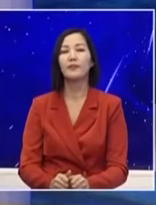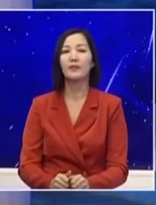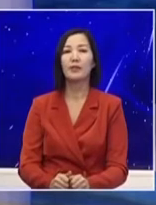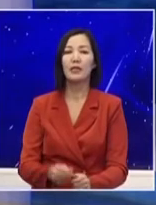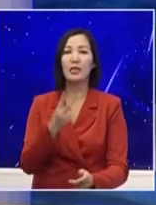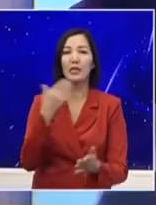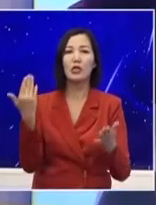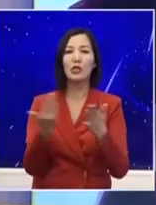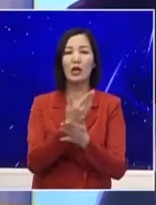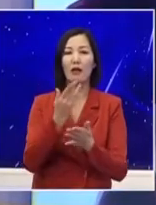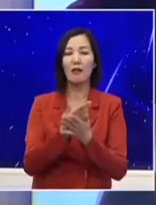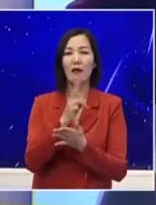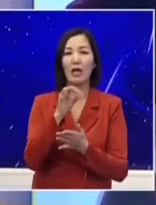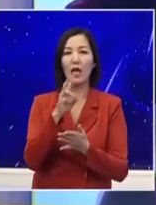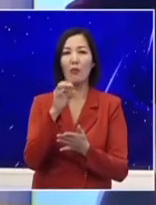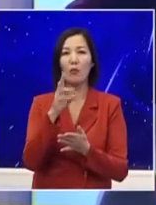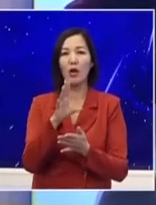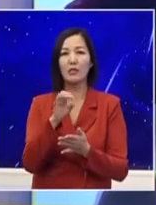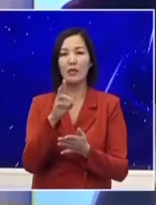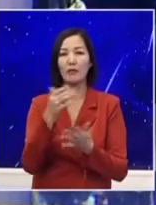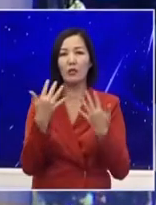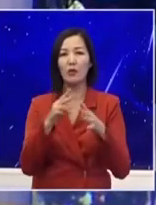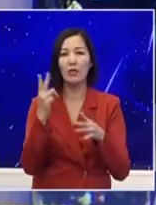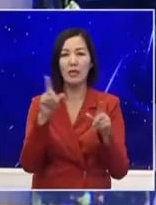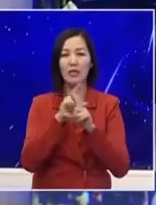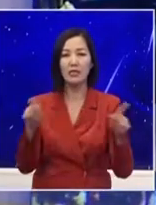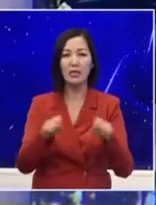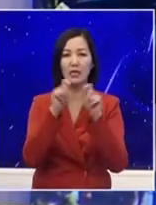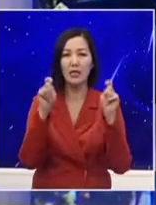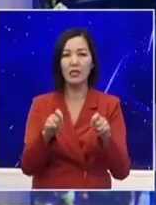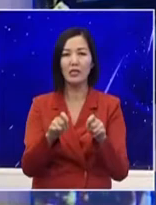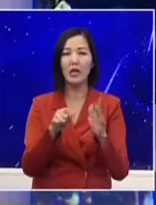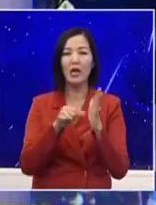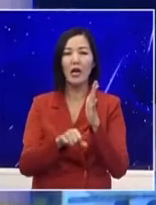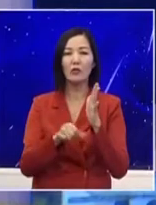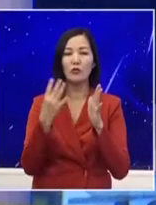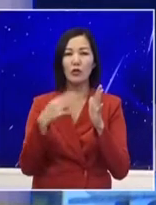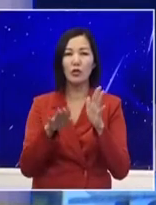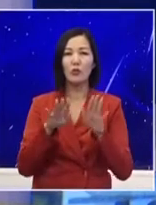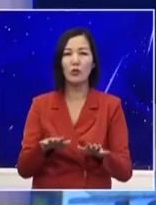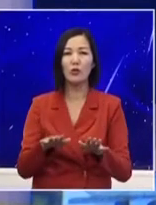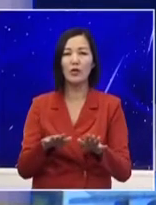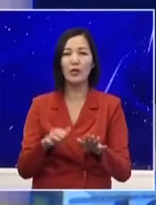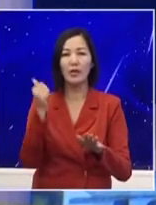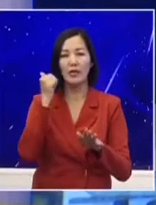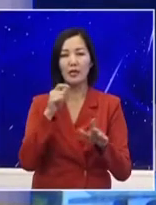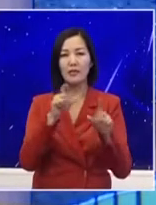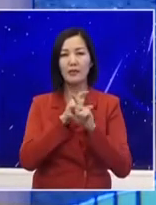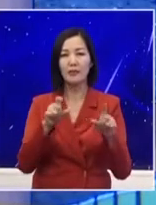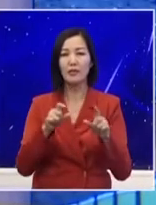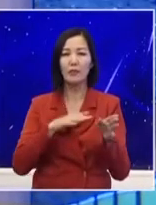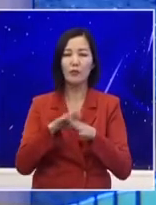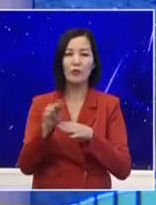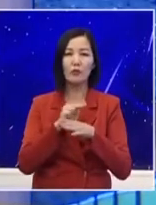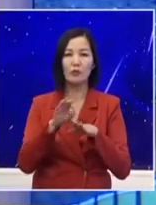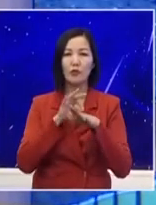Қос қуаныш. Кербұлақ ауданы Сарбастау ауылында екі нысан қолданысқа берілді. Бірі 640 орынға шақталған ескі мектеп. Күрделі